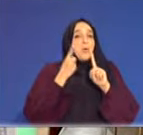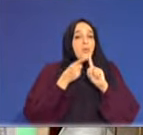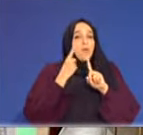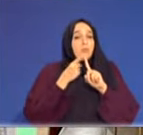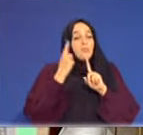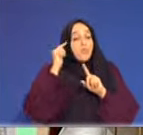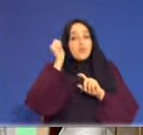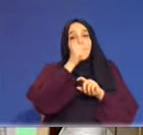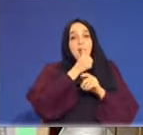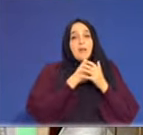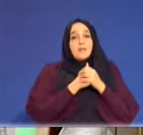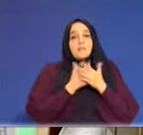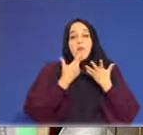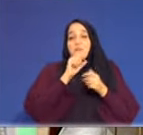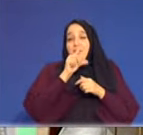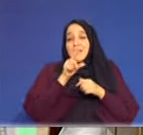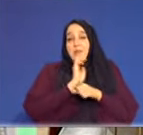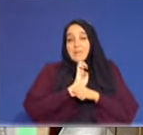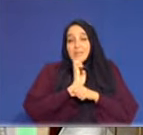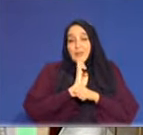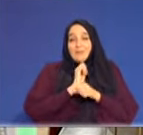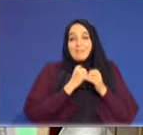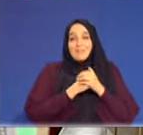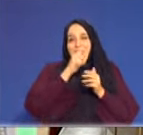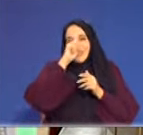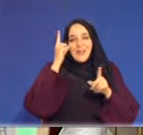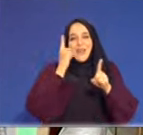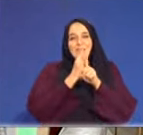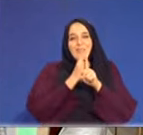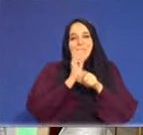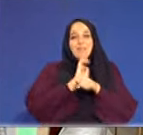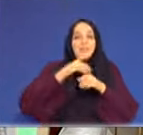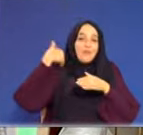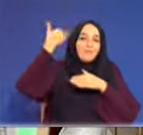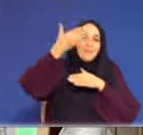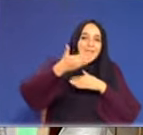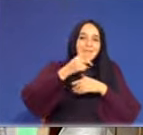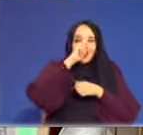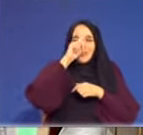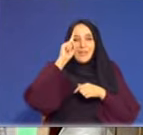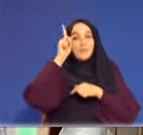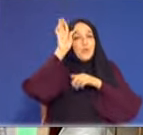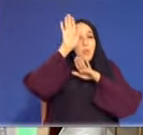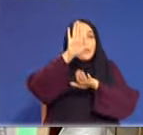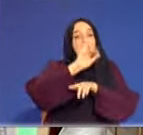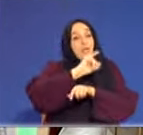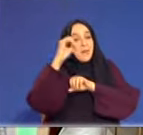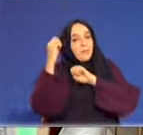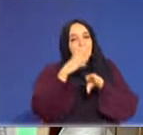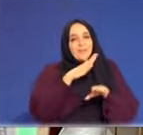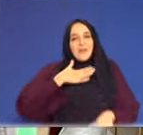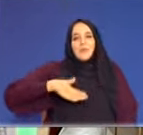مهمة جدا. إذا نلتقي بكم خلال الحلقة المقبلة بحول الله تعالى، استودعكم